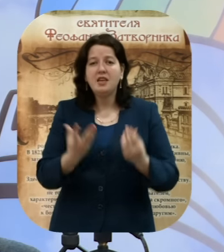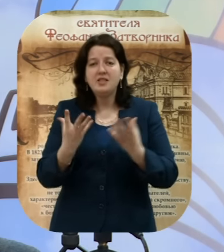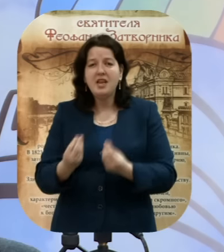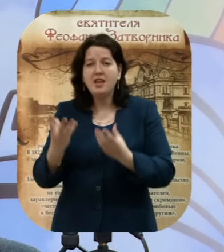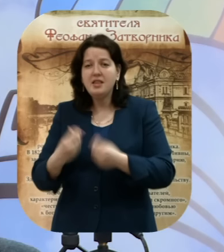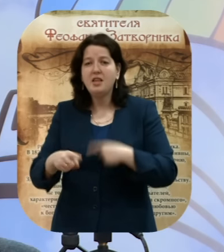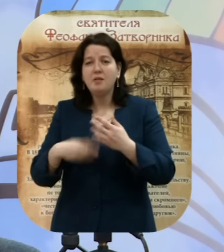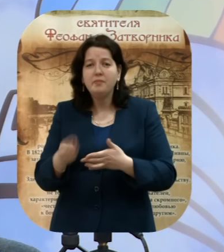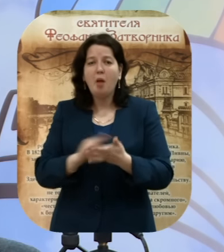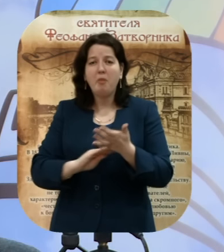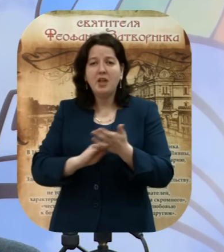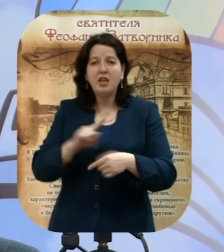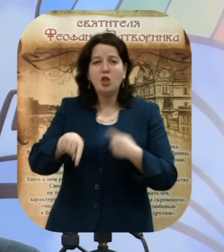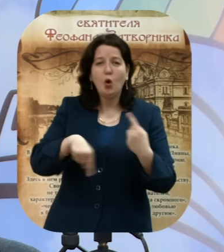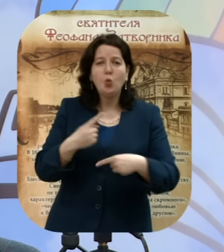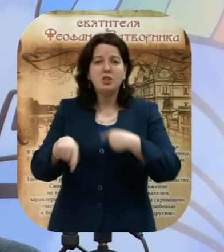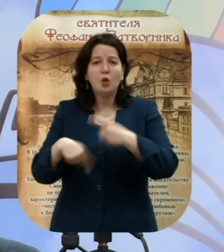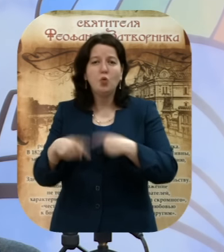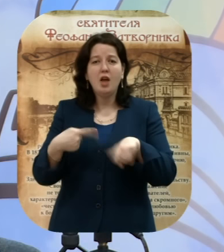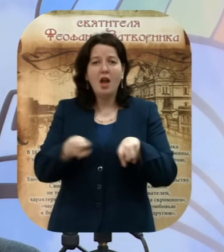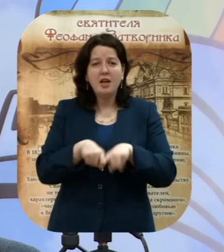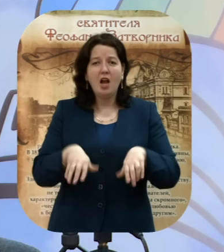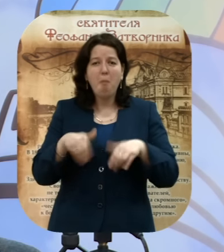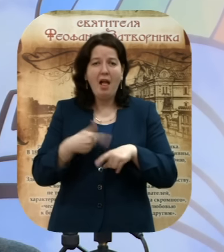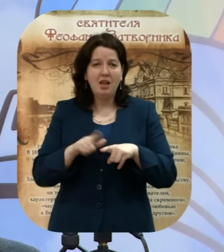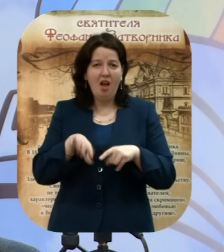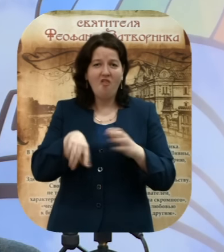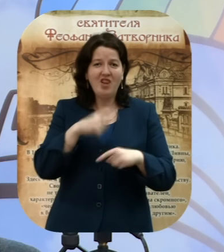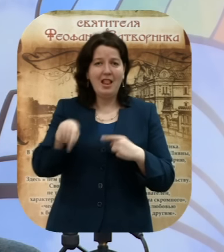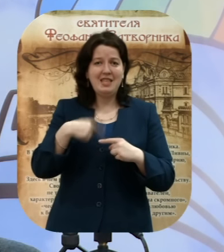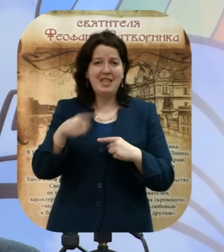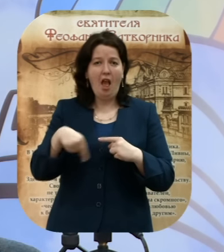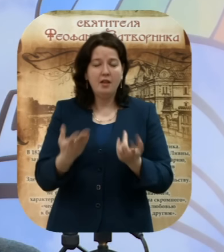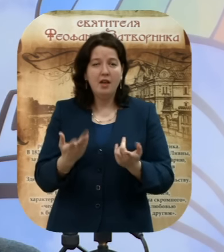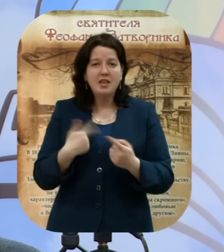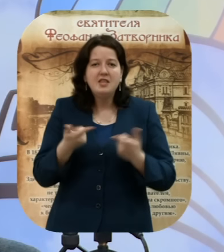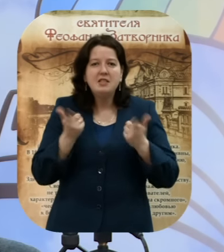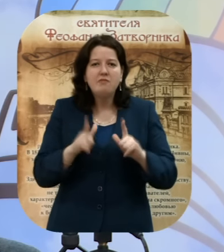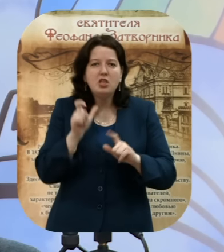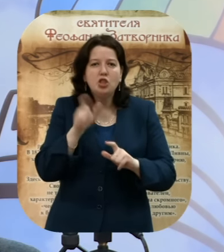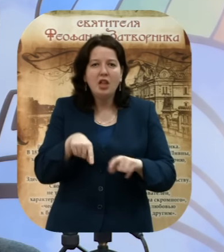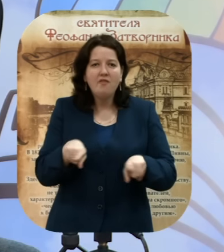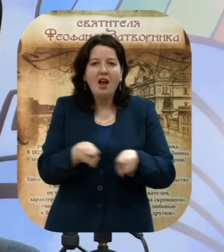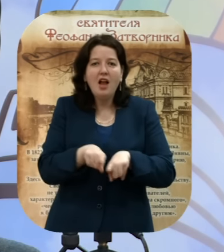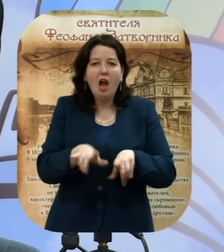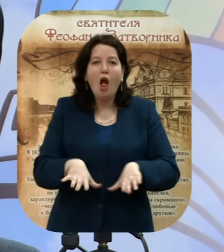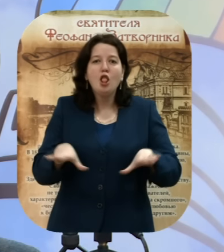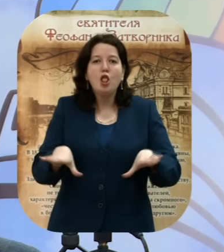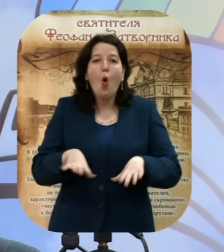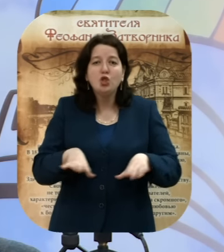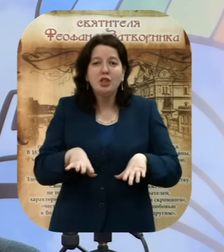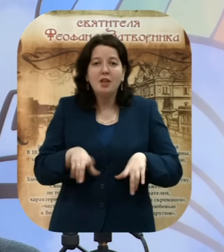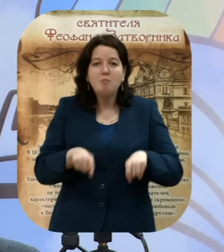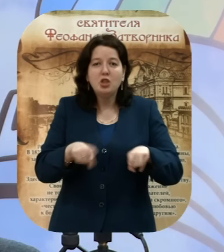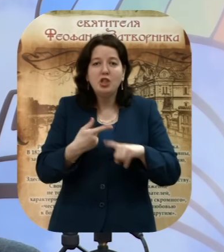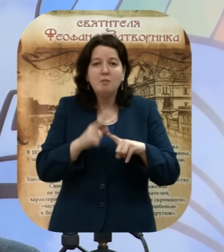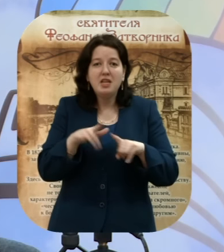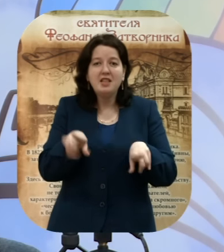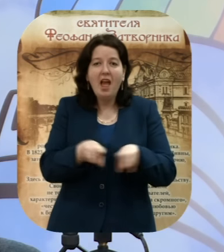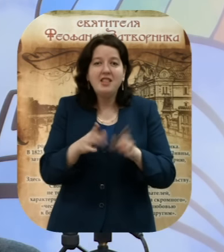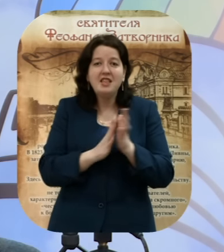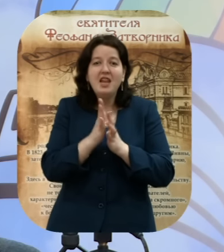так крутится, крутится всю жизнь, как белка в колесе. И действительно, человек оказывается, как лошадь перед этим пучком сена. Мы